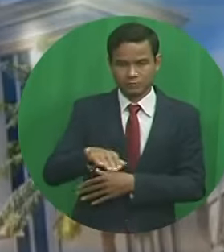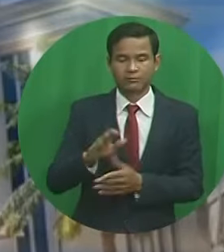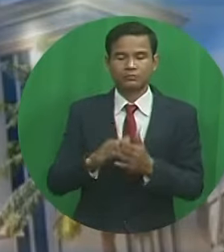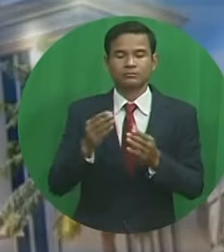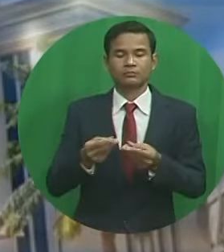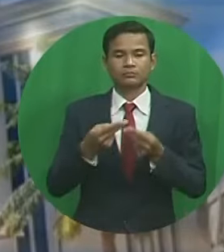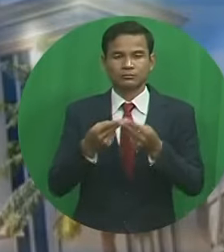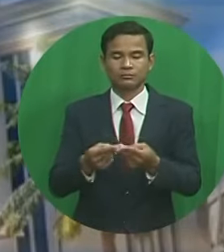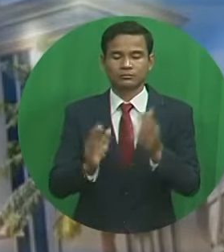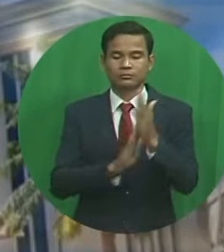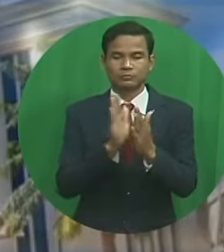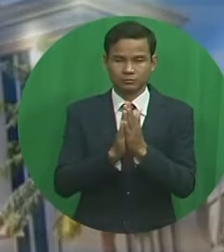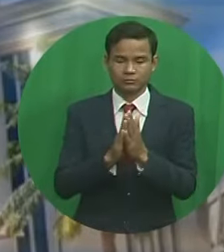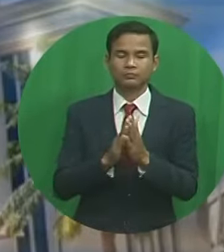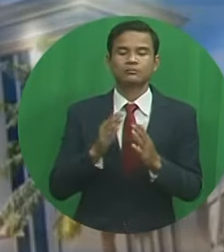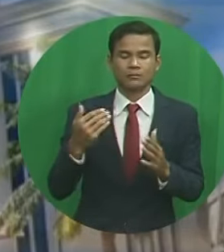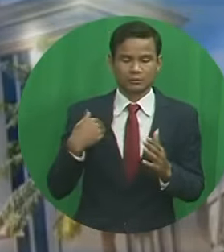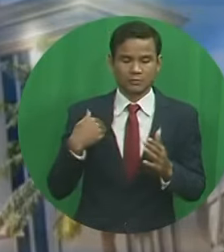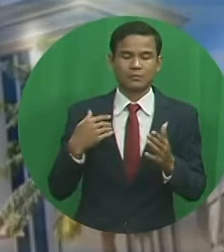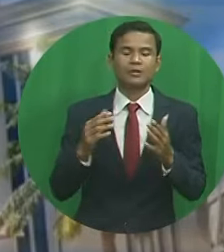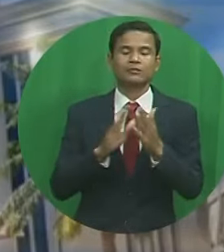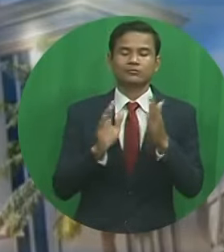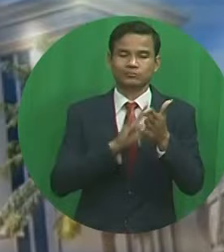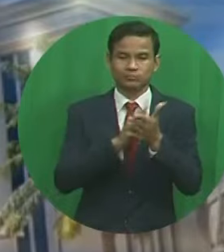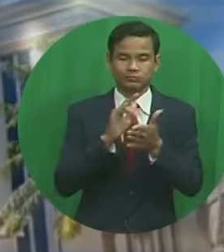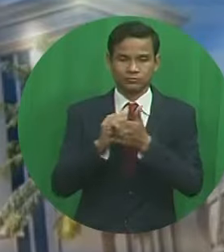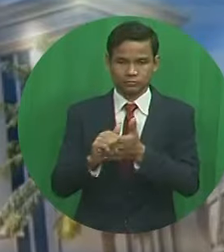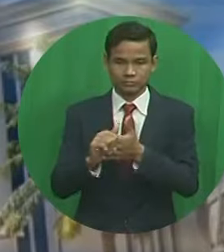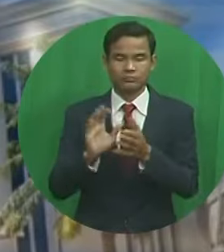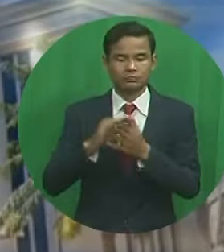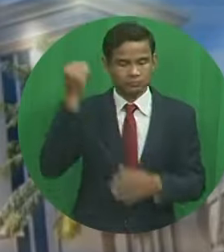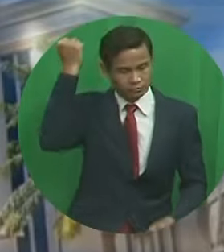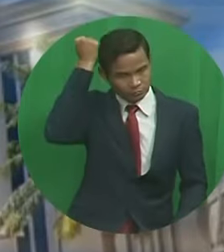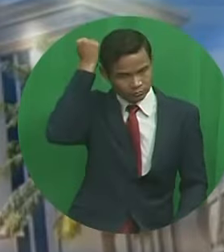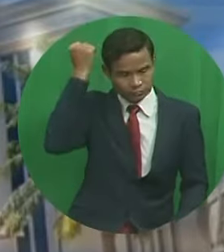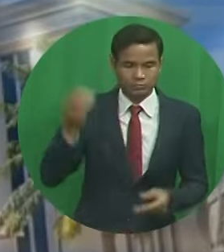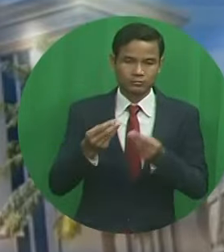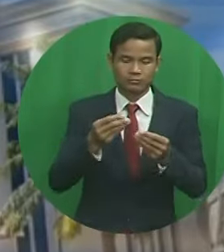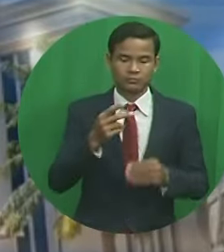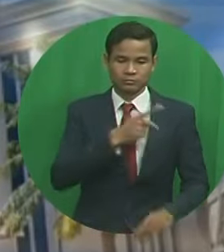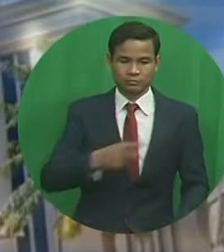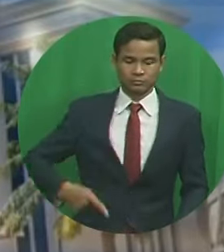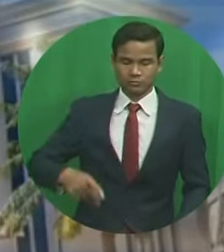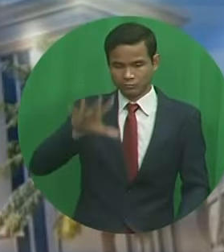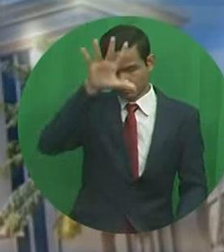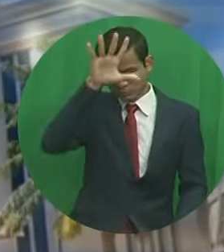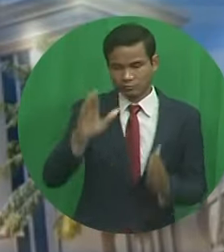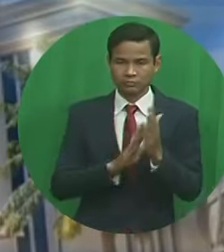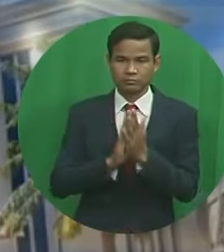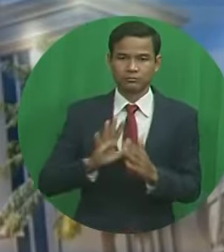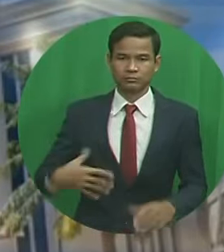ស់រាជរដ្ឋាភិបាលនៃសាធារណរដ្ឋប្រជាធិបតេយ្យប្រជាមិត្តឡាវថ្វាយព្រះមហាក្សត្រនៃព្រះរាជាណាចក្រក